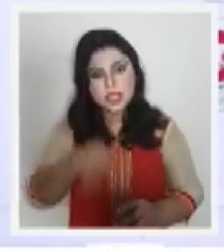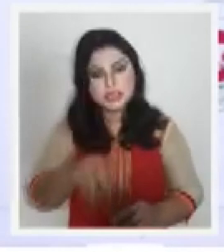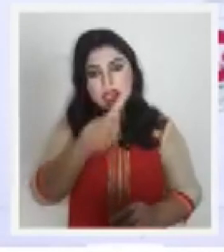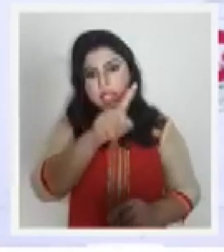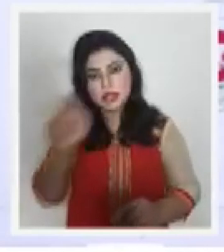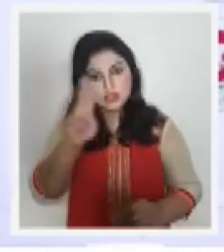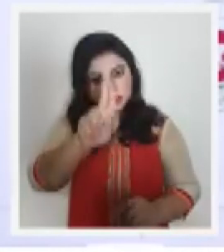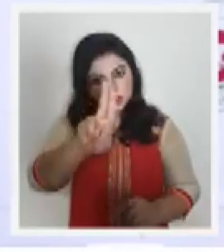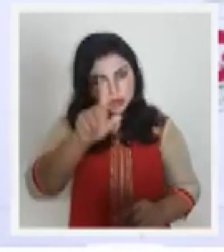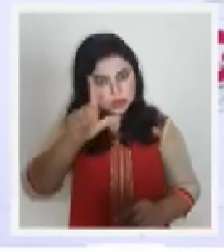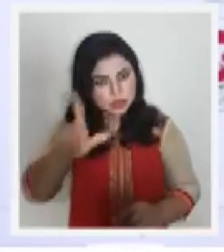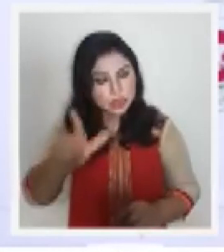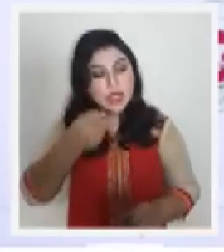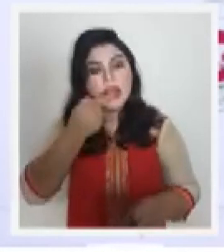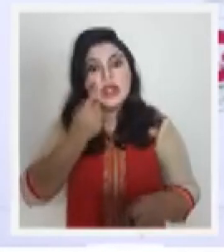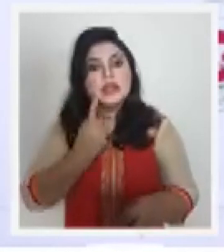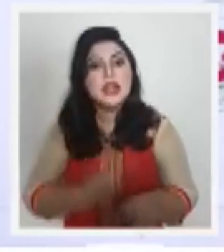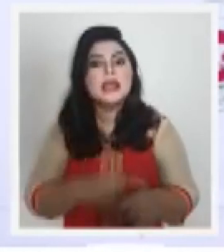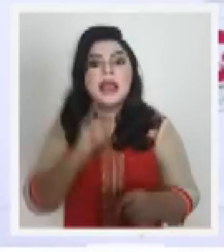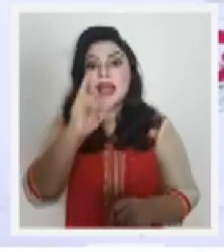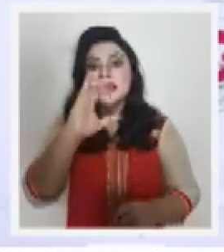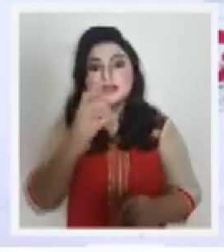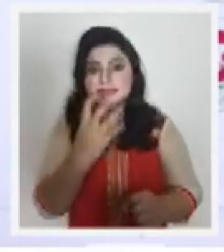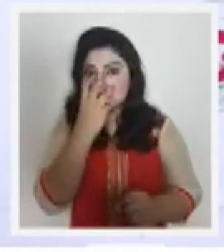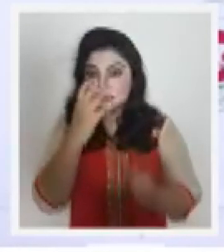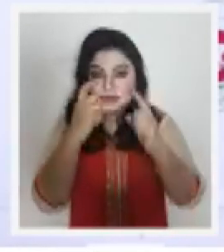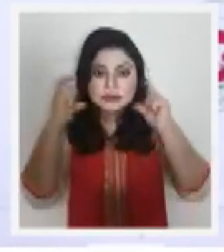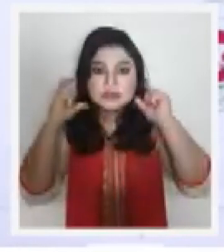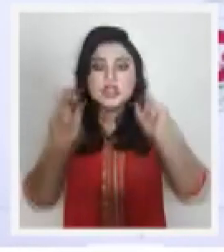হাসপাতালের তথ্য, ঢাকা মহানগরীতে সাধারণ শয্যায় রোগী ভর্তি আছে